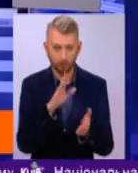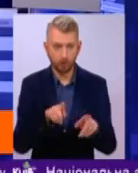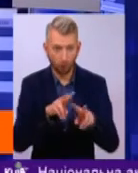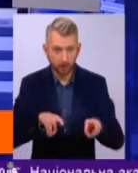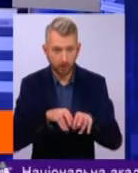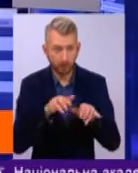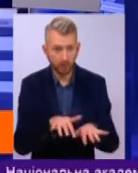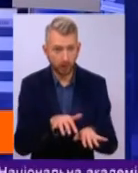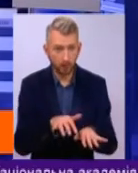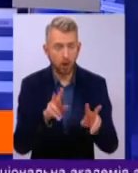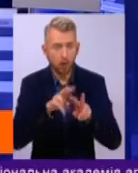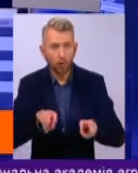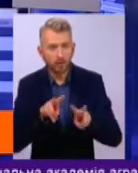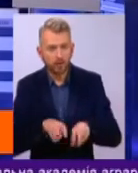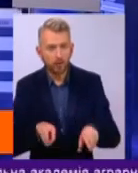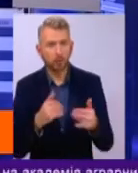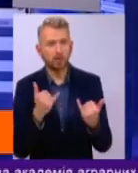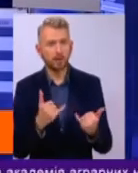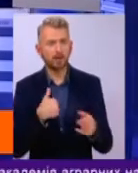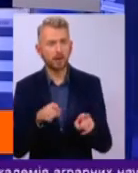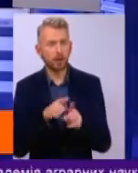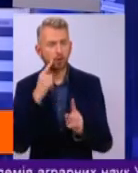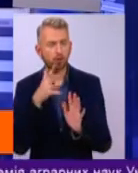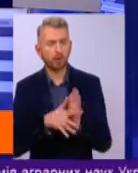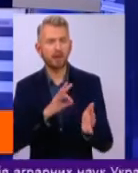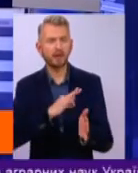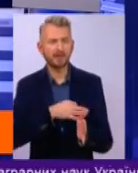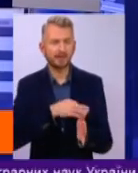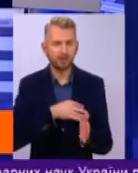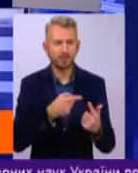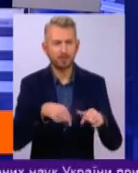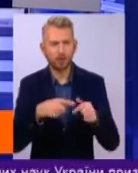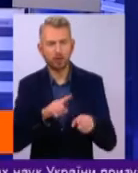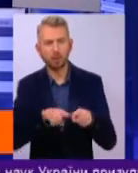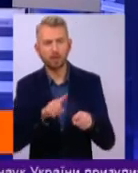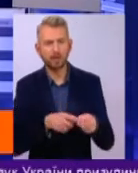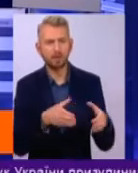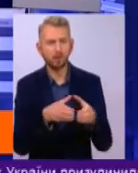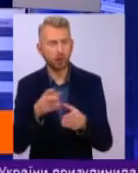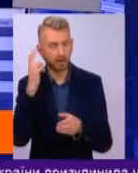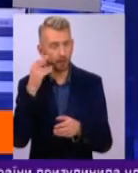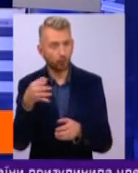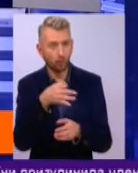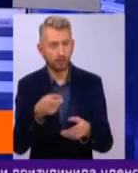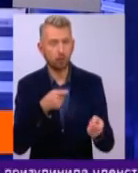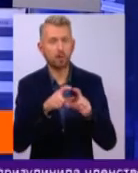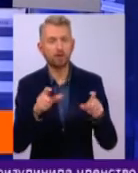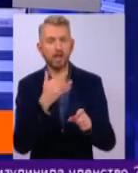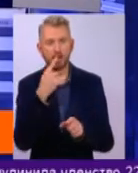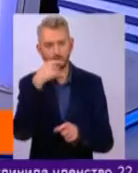справу? Розслідує, так розумію, зараз слідчі підрозділі і оперативні підрозділи Київської області, управління